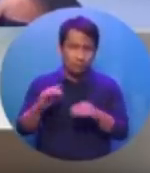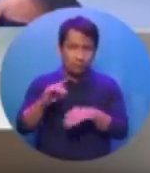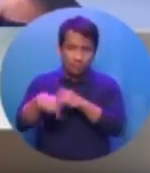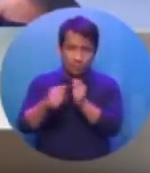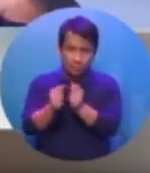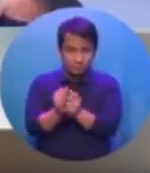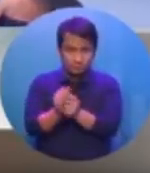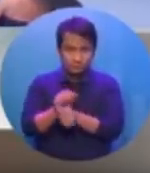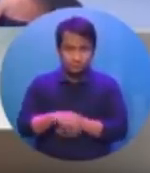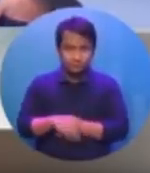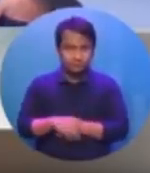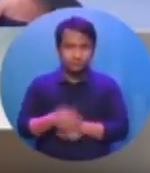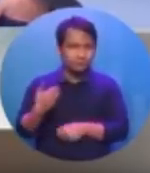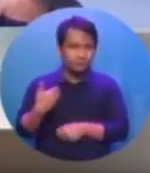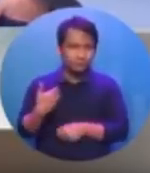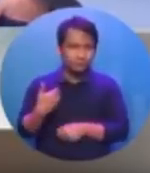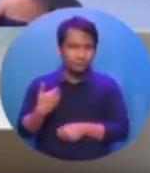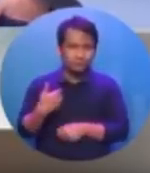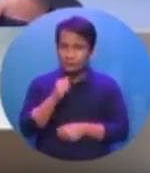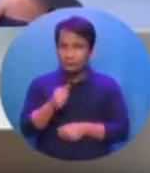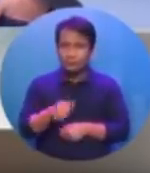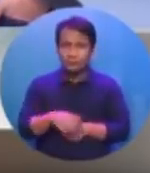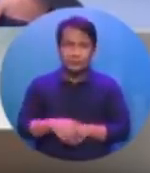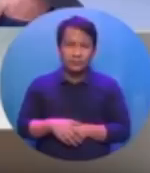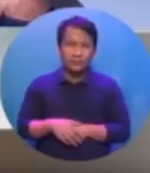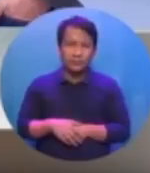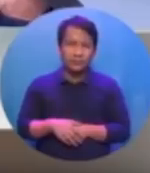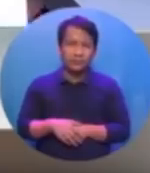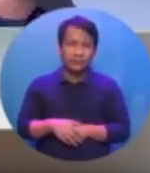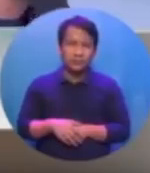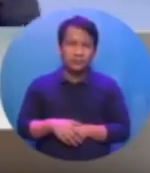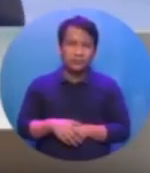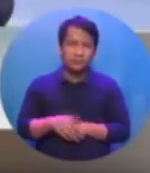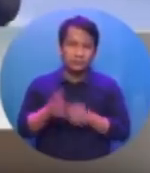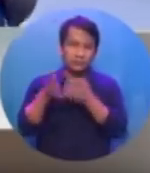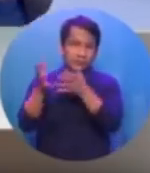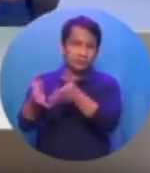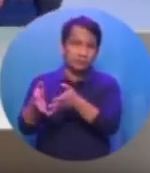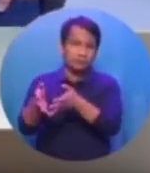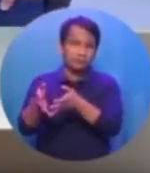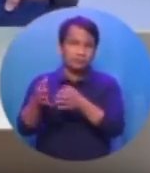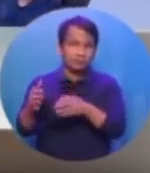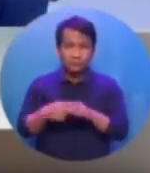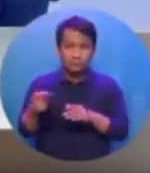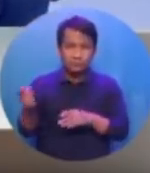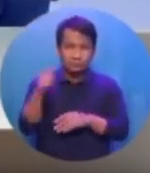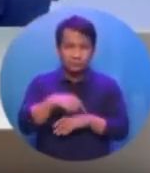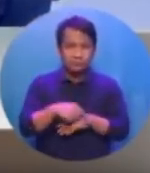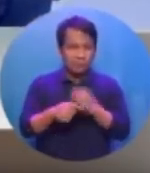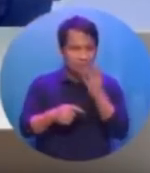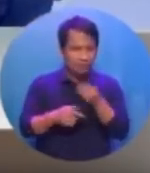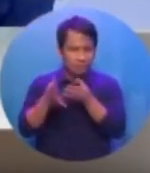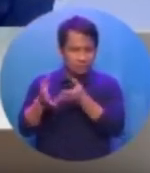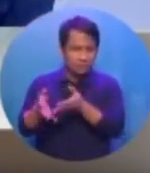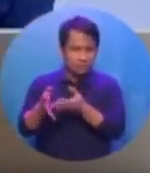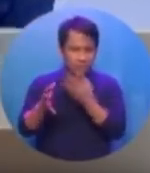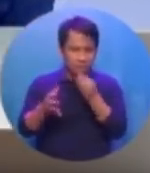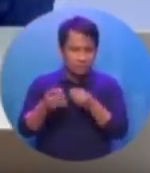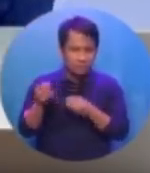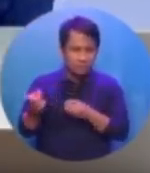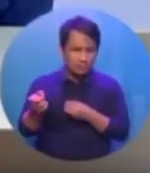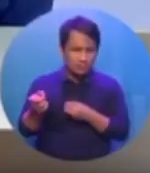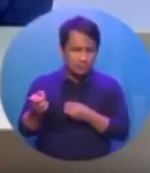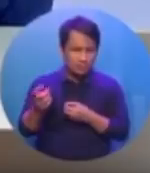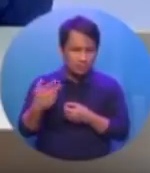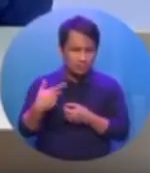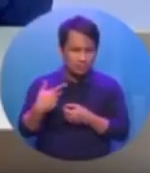Nakatali pa rin. Ibilin na dito kay nag-animang ko dere. Iniwan mo doon kasi pupunta ka dito. Kanino mo iniwan? Na